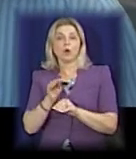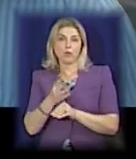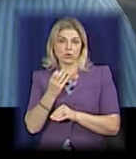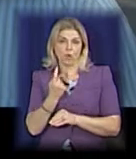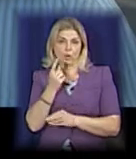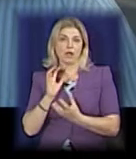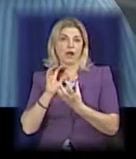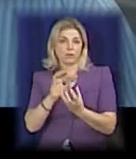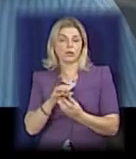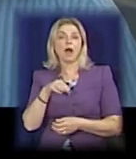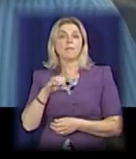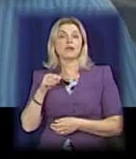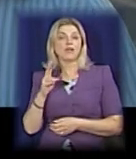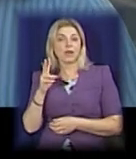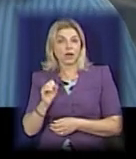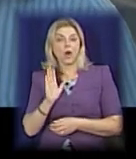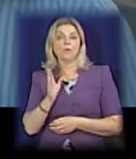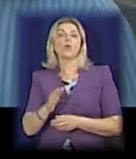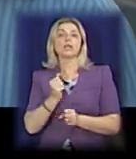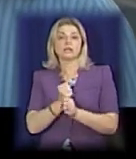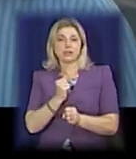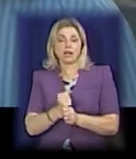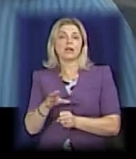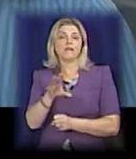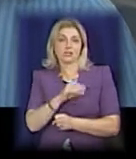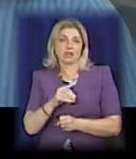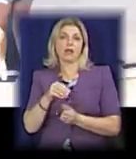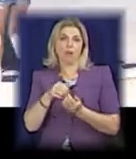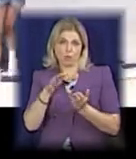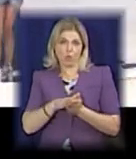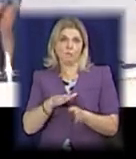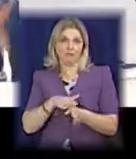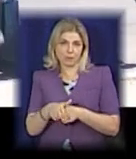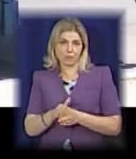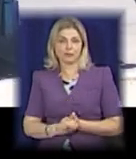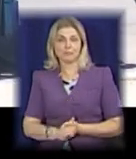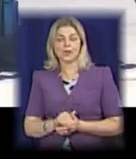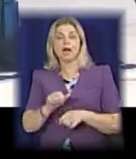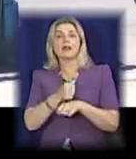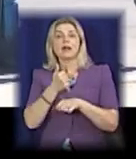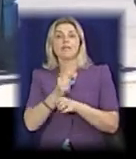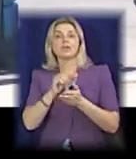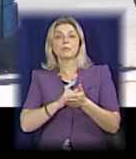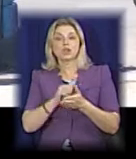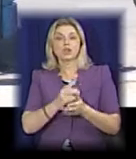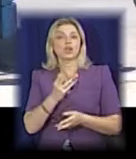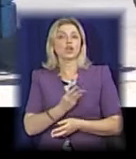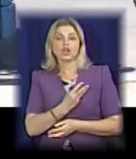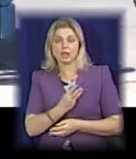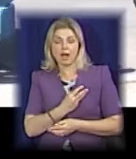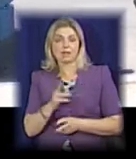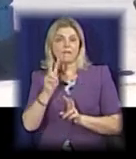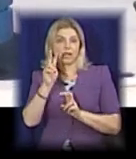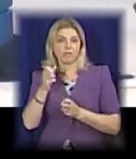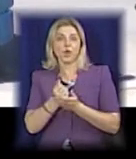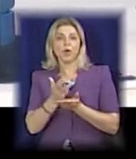Матвіївка буде виконана у повному обсязі, перевезення будуть виконані. Основною причиною небажання фірми «Євротранстехсервіс»